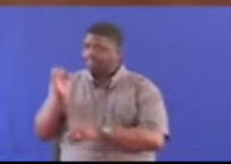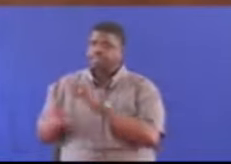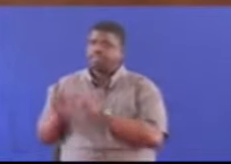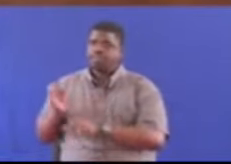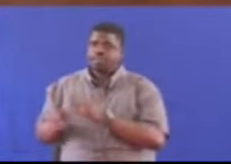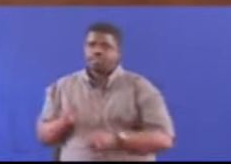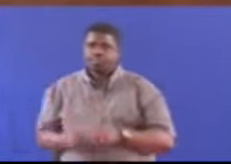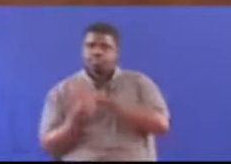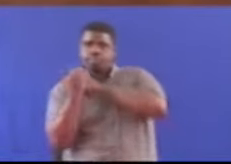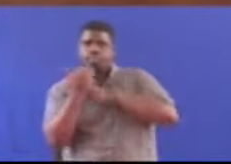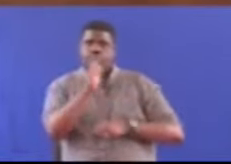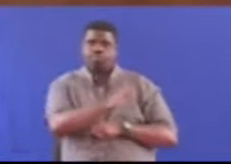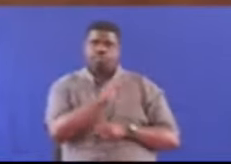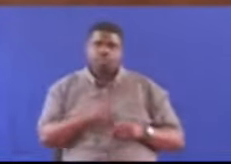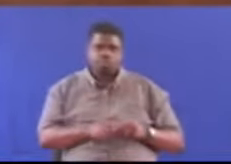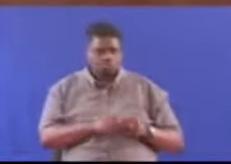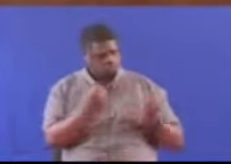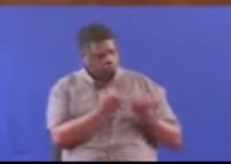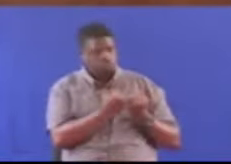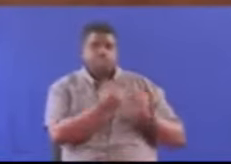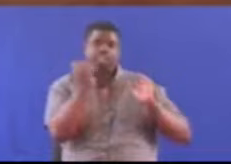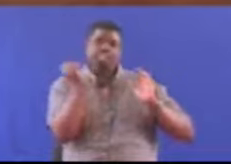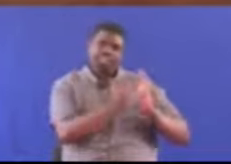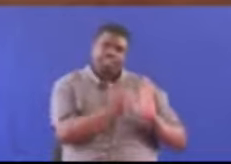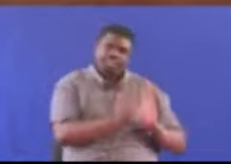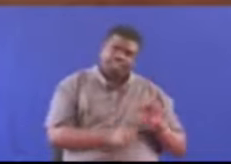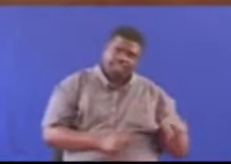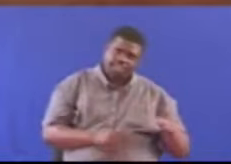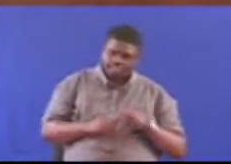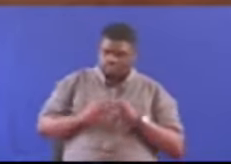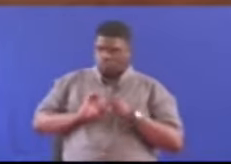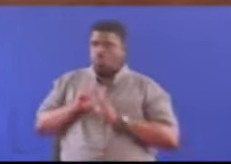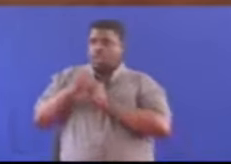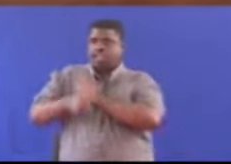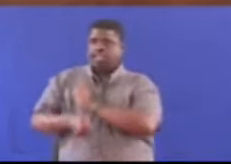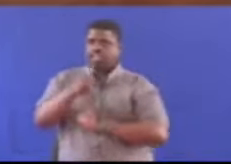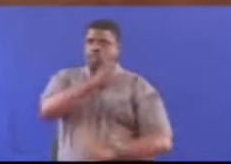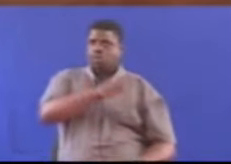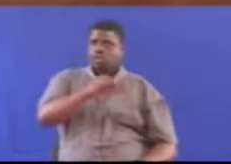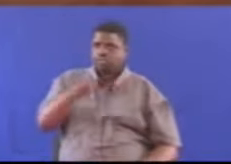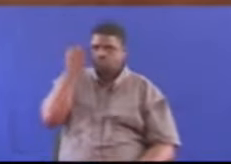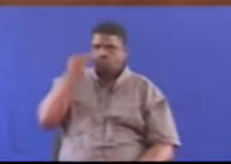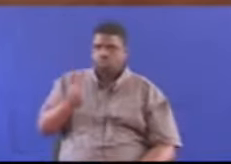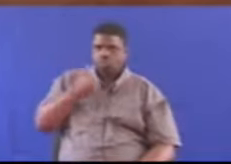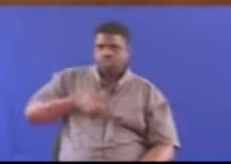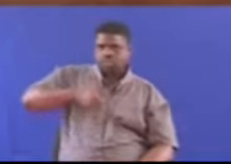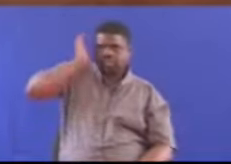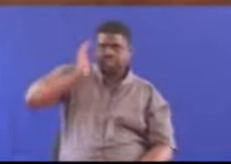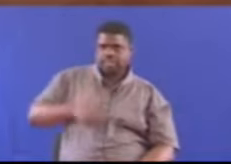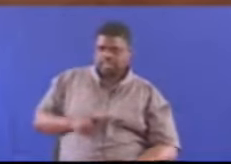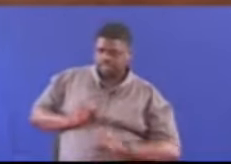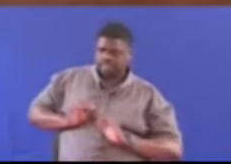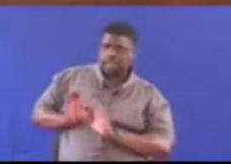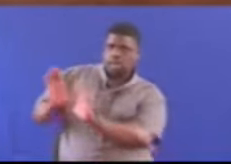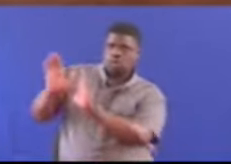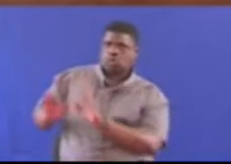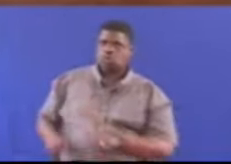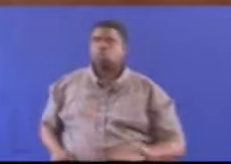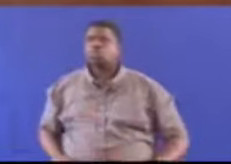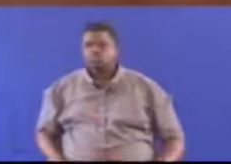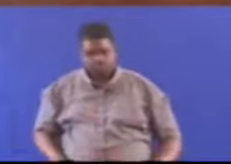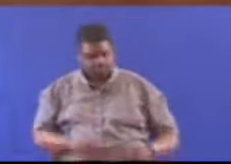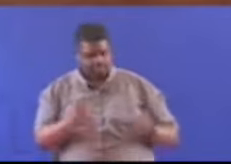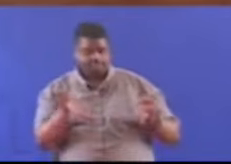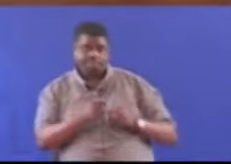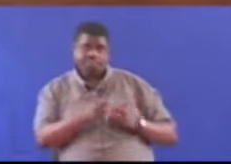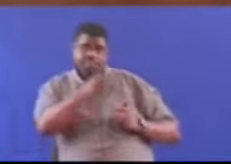majukumu yao ya kutunga sheria, kuwakilisha wananchi na kushauri serikali zao. Vile vile chini ya uongozi